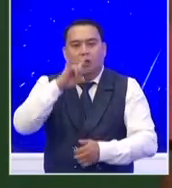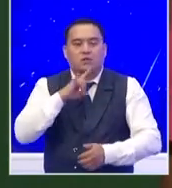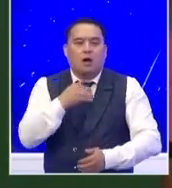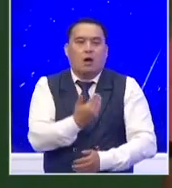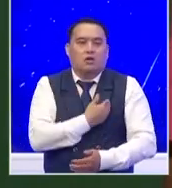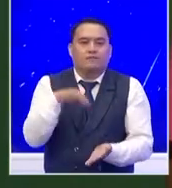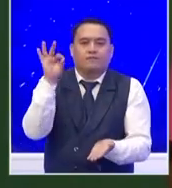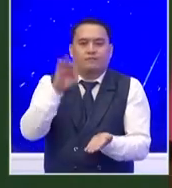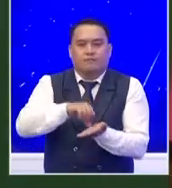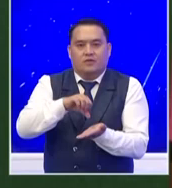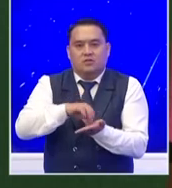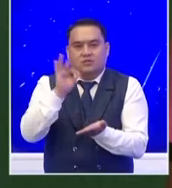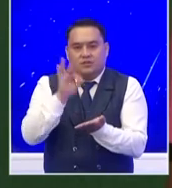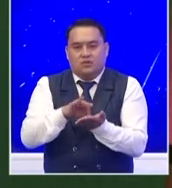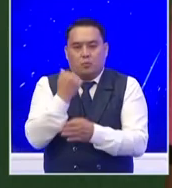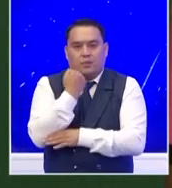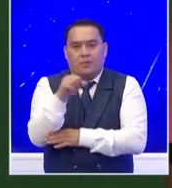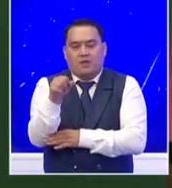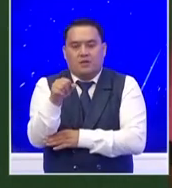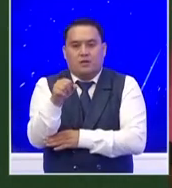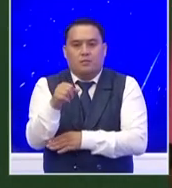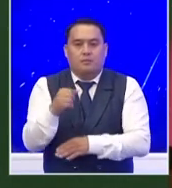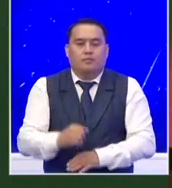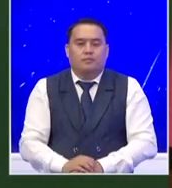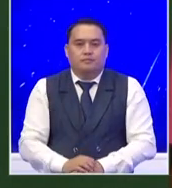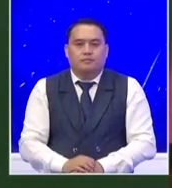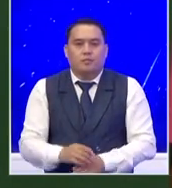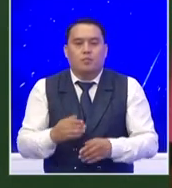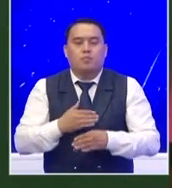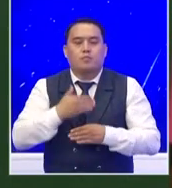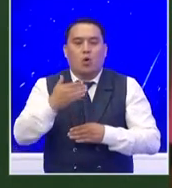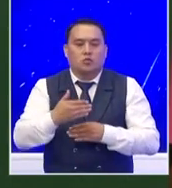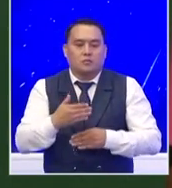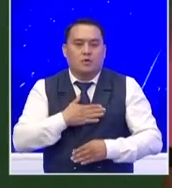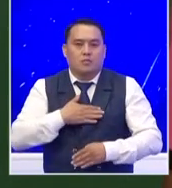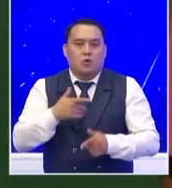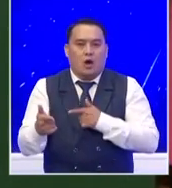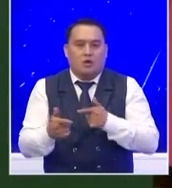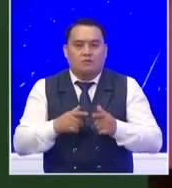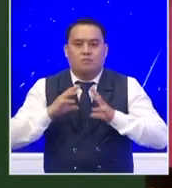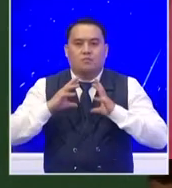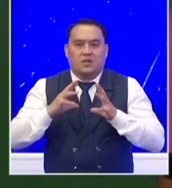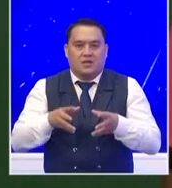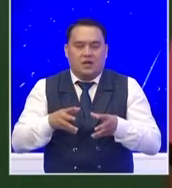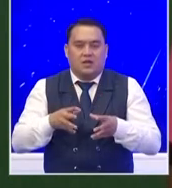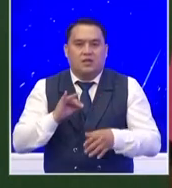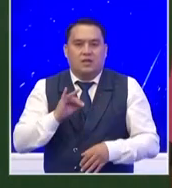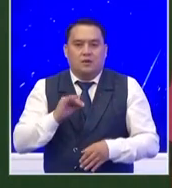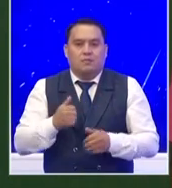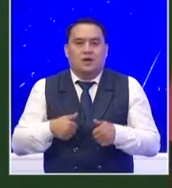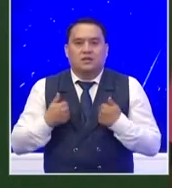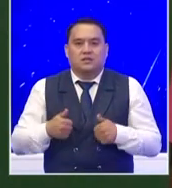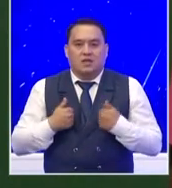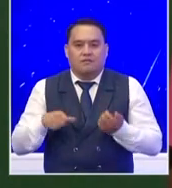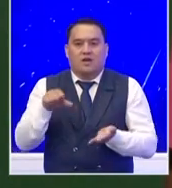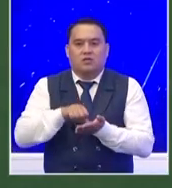хотим выступить очень хорошо. После карантина это будет наше первое соревнование. После мы будем готовиться к чемпионату мира. И постараемся